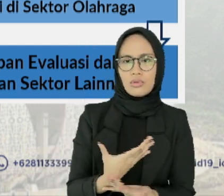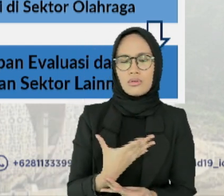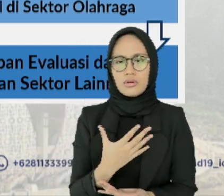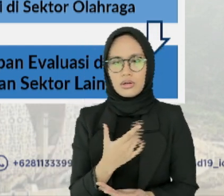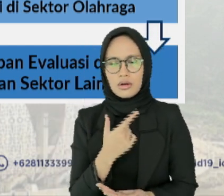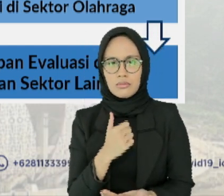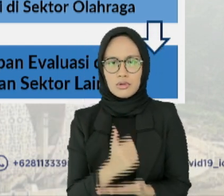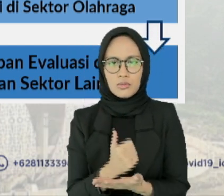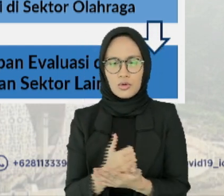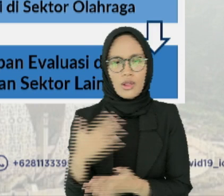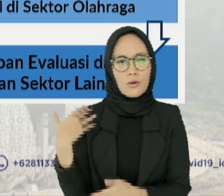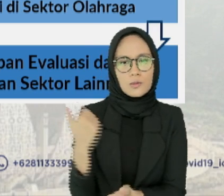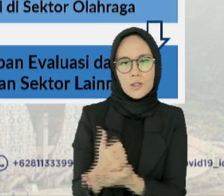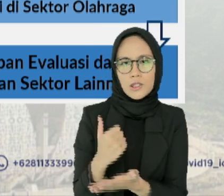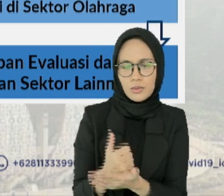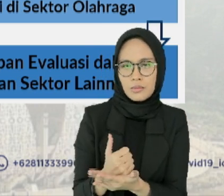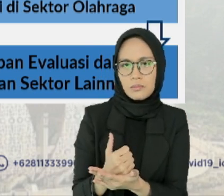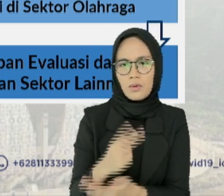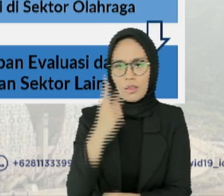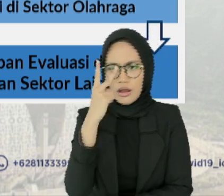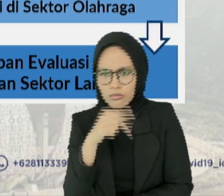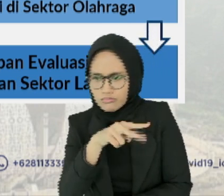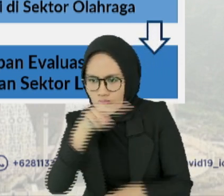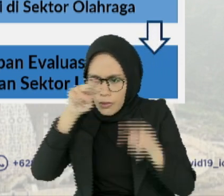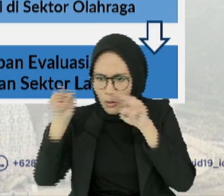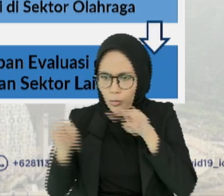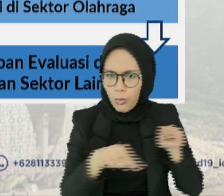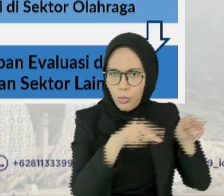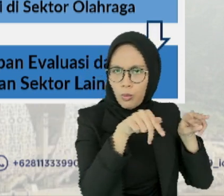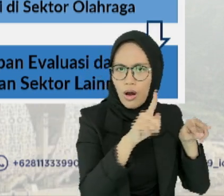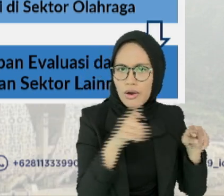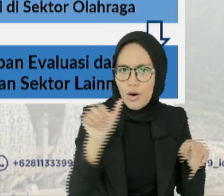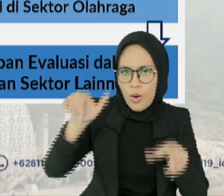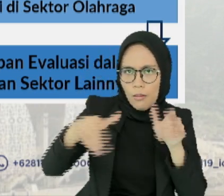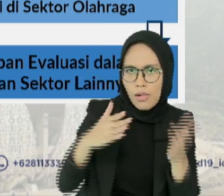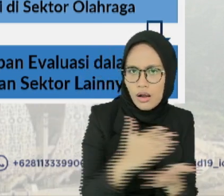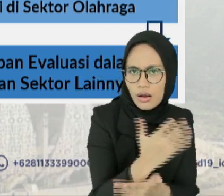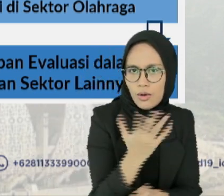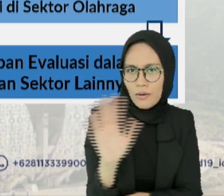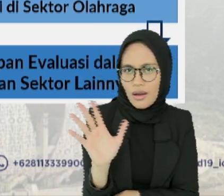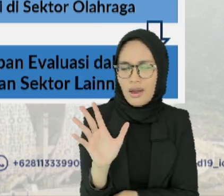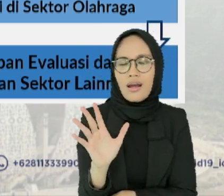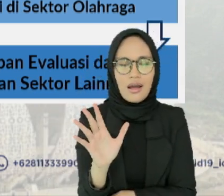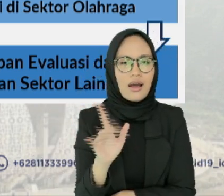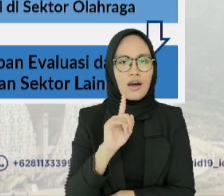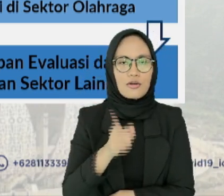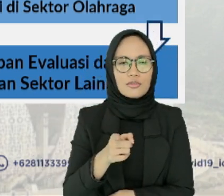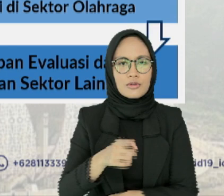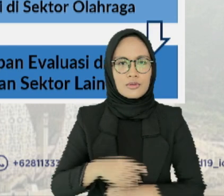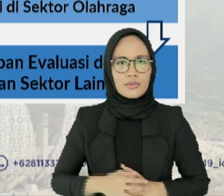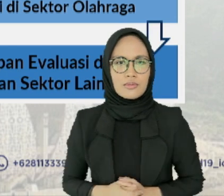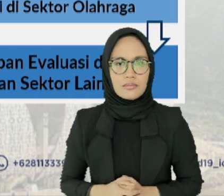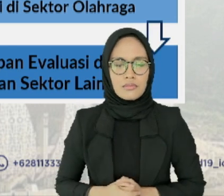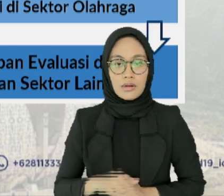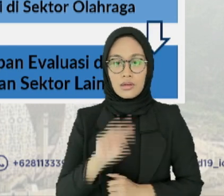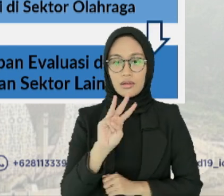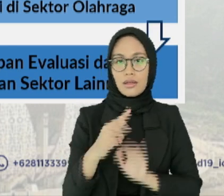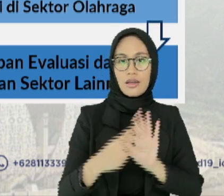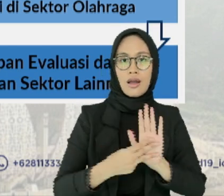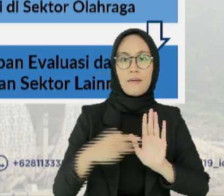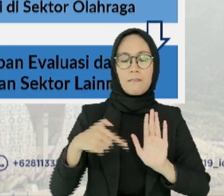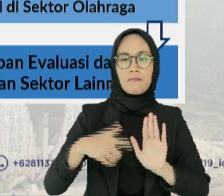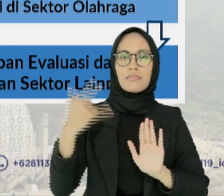penerapan protokol kesehatan yang ketat selanjutnya pembentukan Satgas protokol kesehatan 3 m